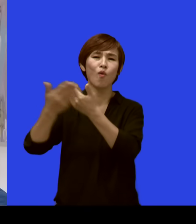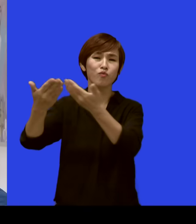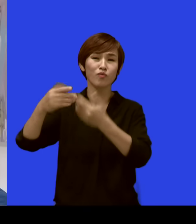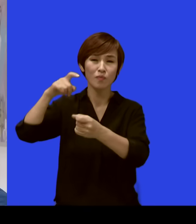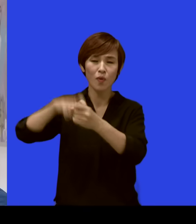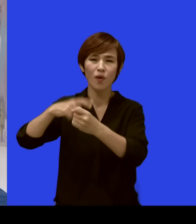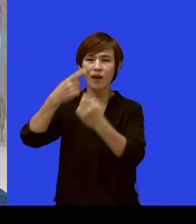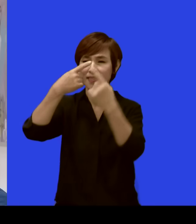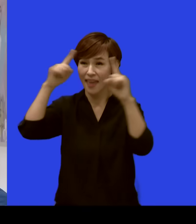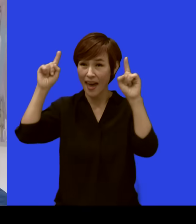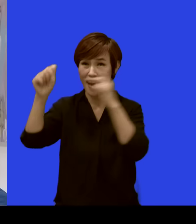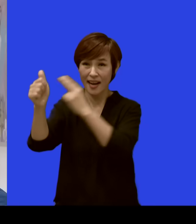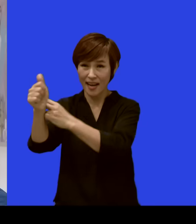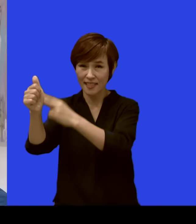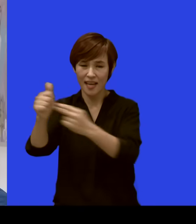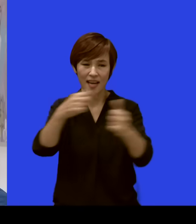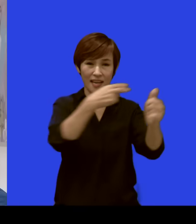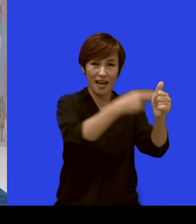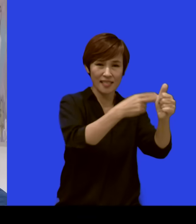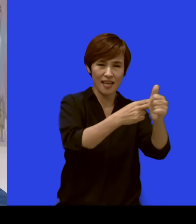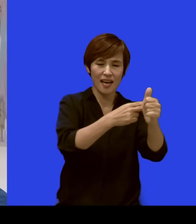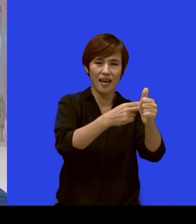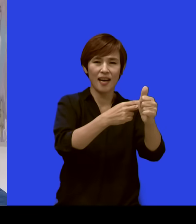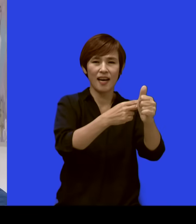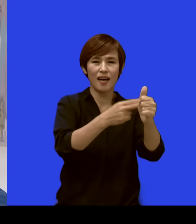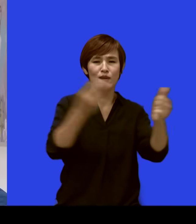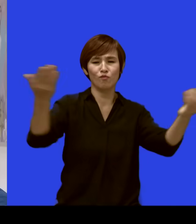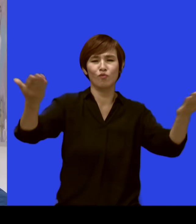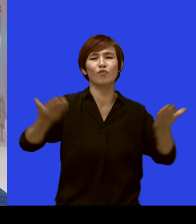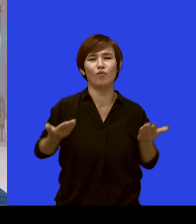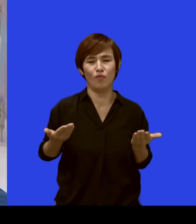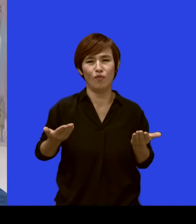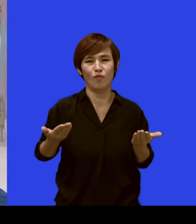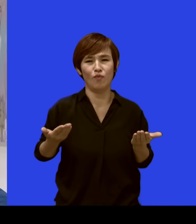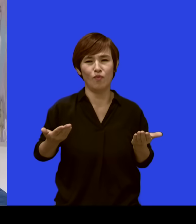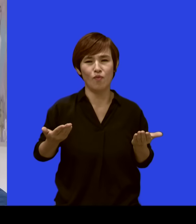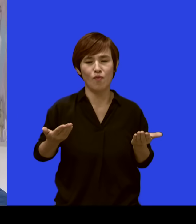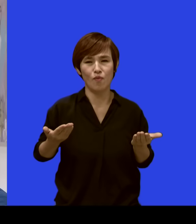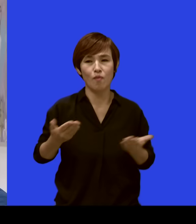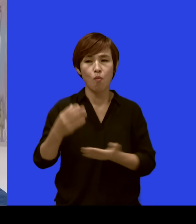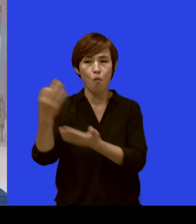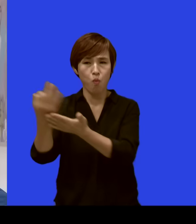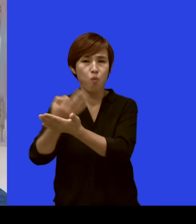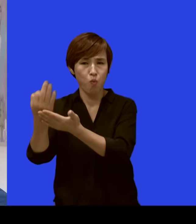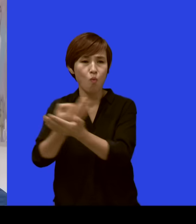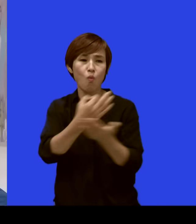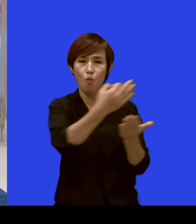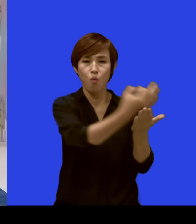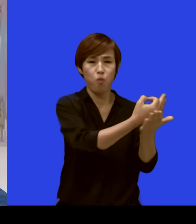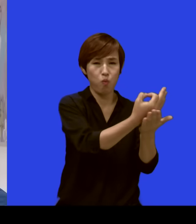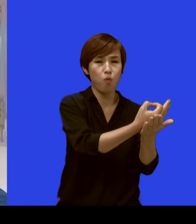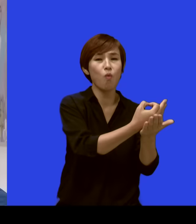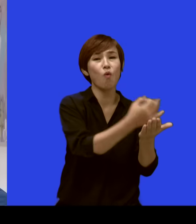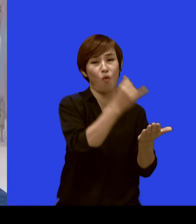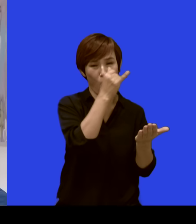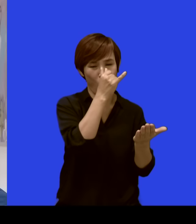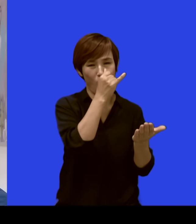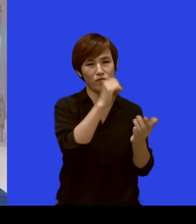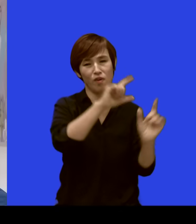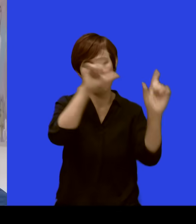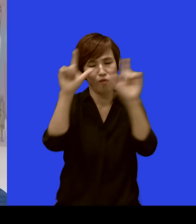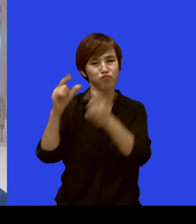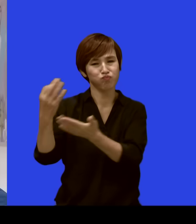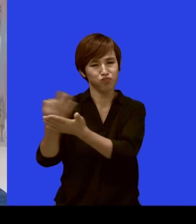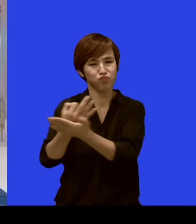두 대학에서 저희가 강사하 초빙 교수자들 줬어요. 그래서 제가 이제 거기서 꽤 괜찮은 수입도 얻고 그렇게 생활에